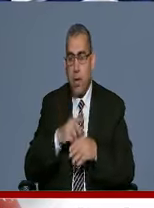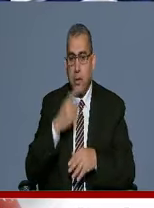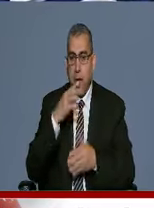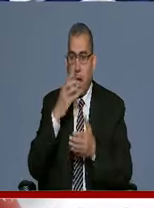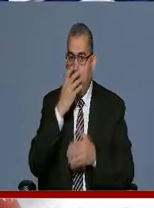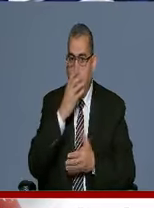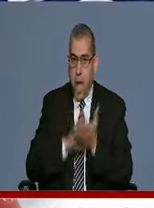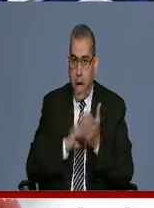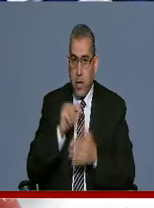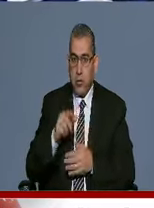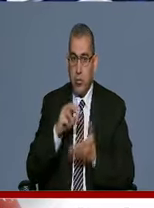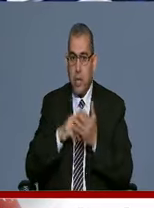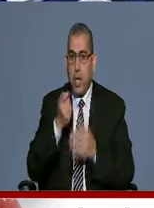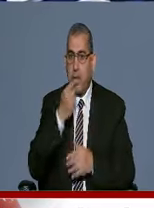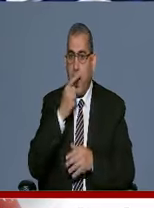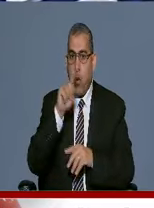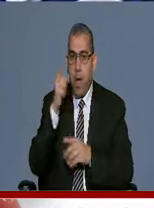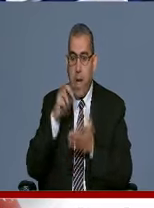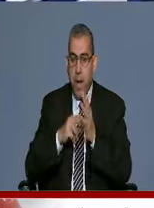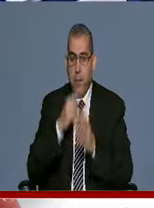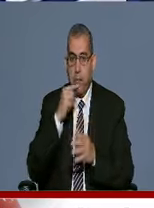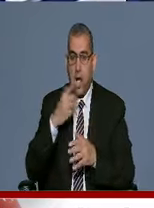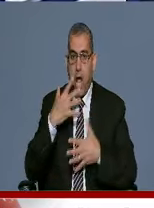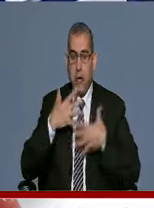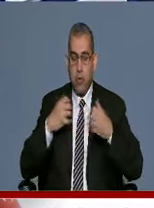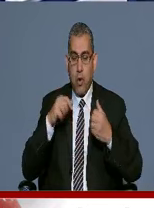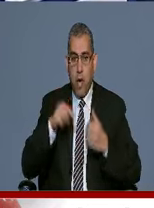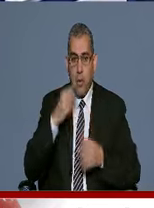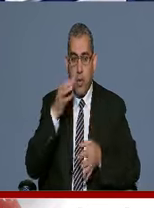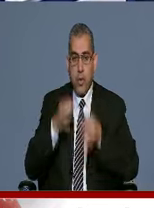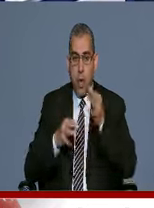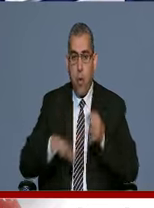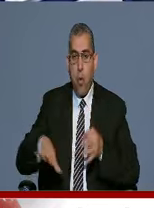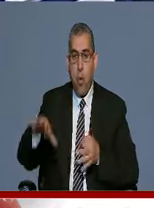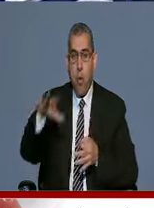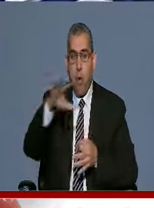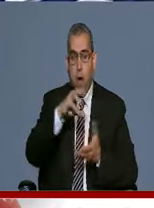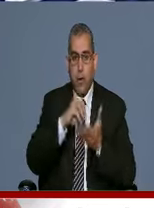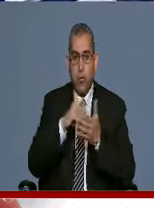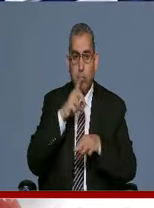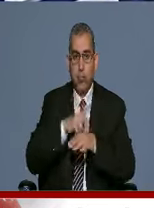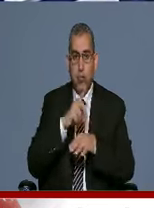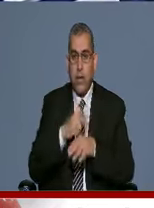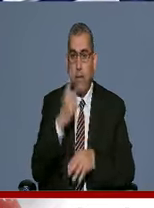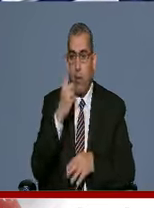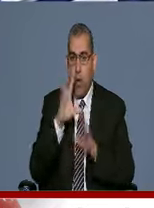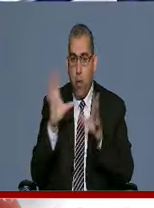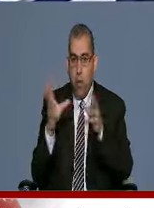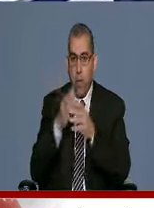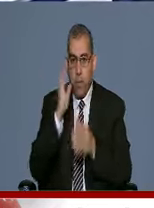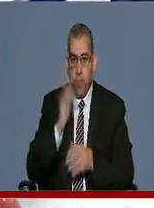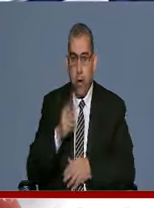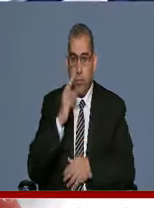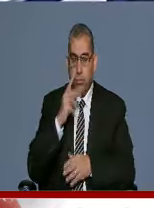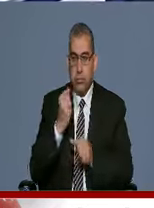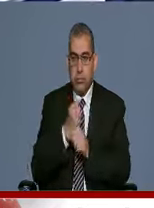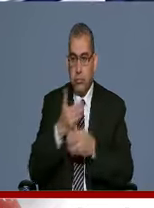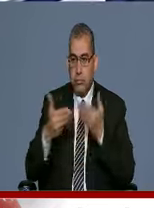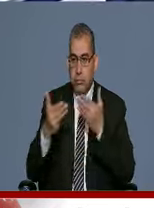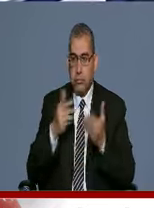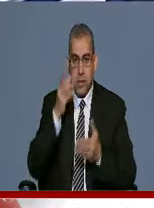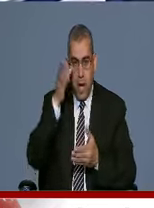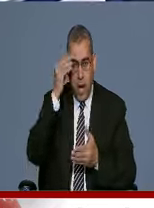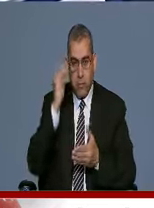في الصيدليات او في الاشعه او في التحاليل. كل دي تطبيقات داخل المستشفى الواحده حتى يمكن ان تدار بشكل